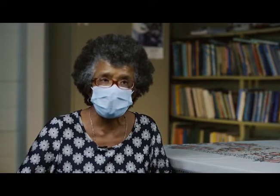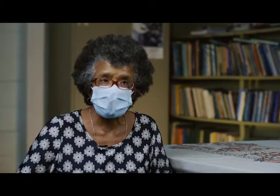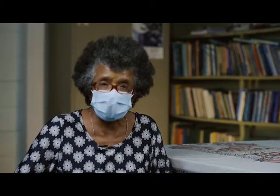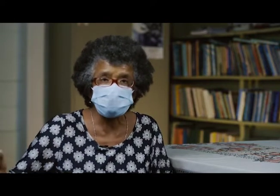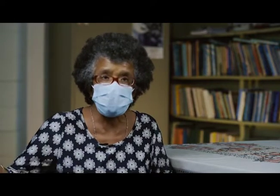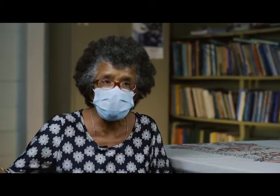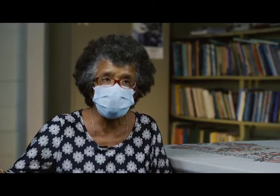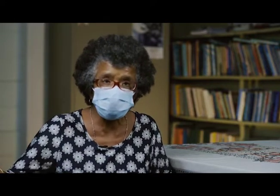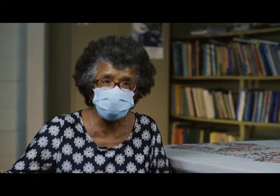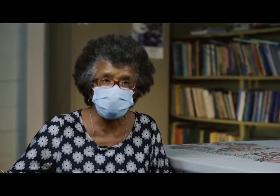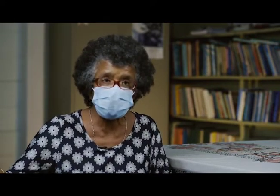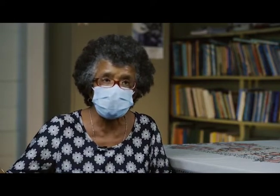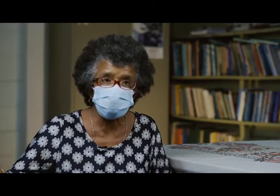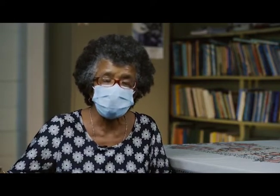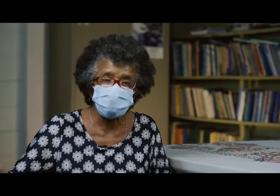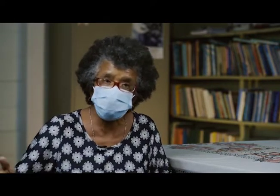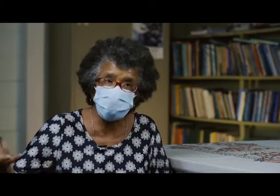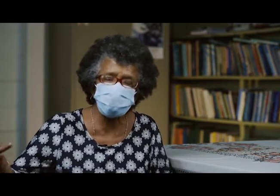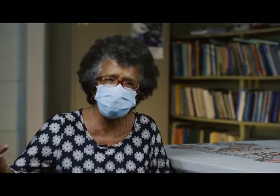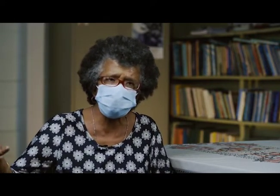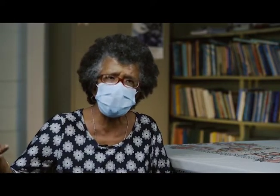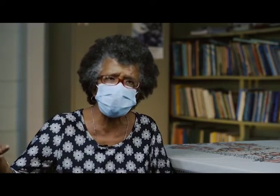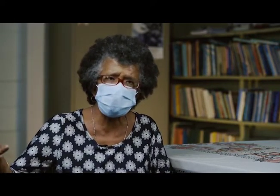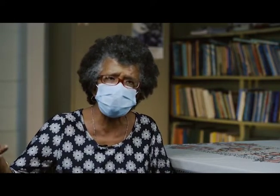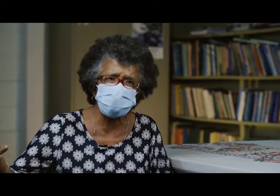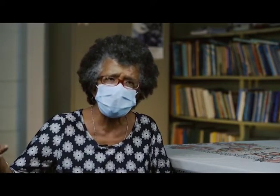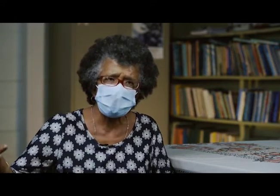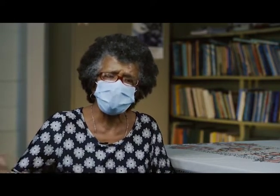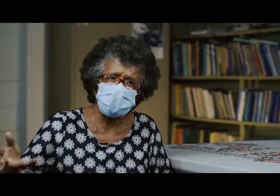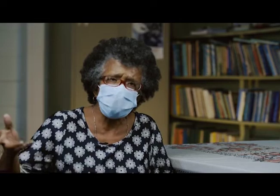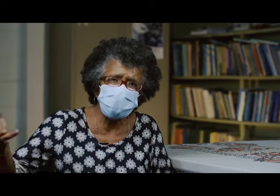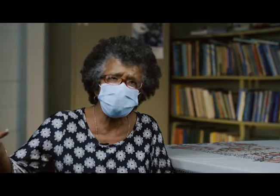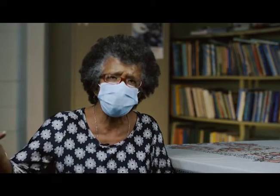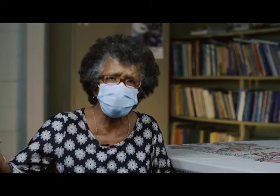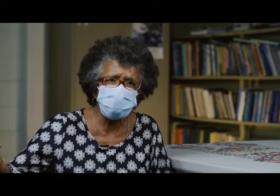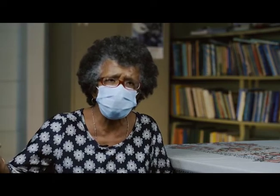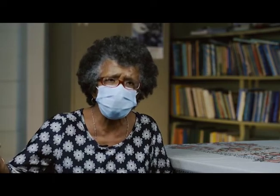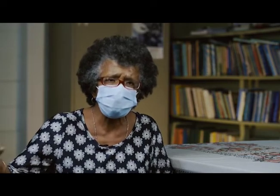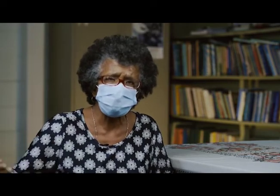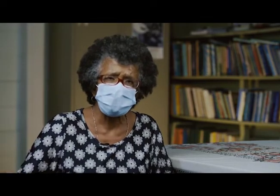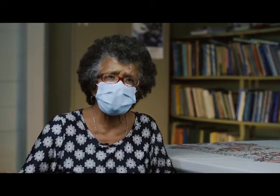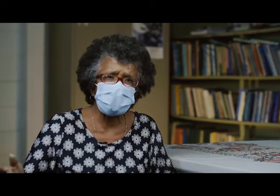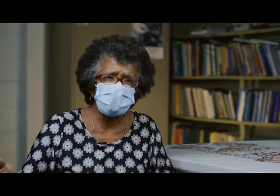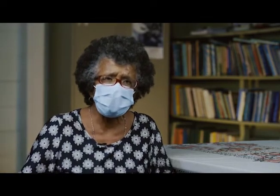gefeest. En kijk hier het resultaat. Zoveel besmettingen. Wanica is